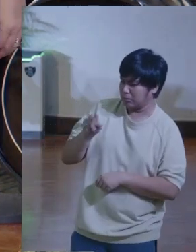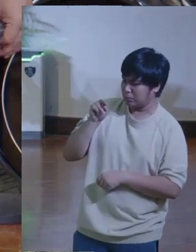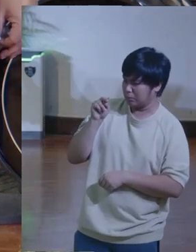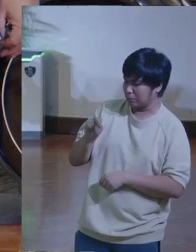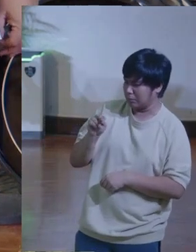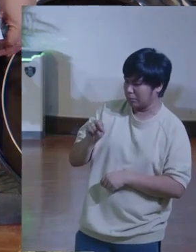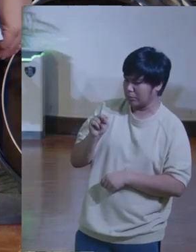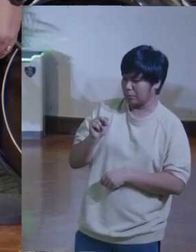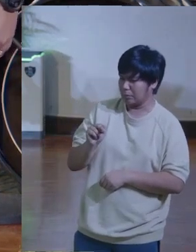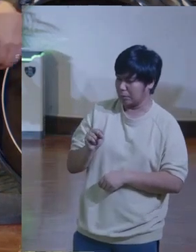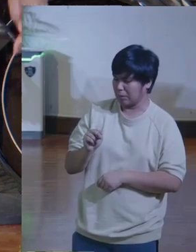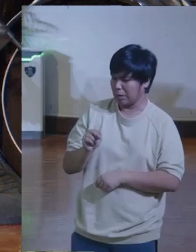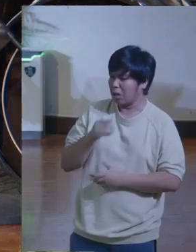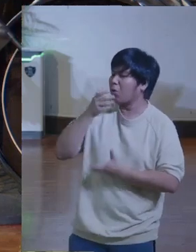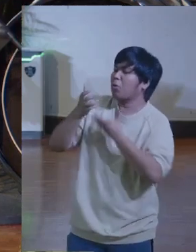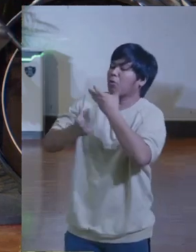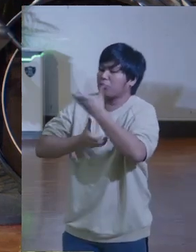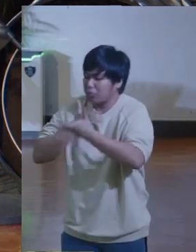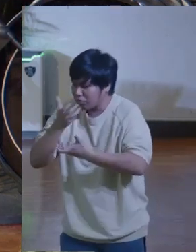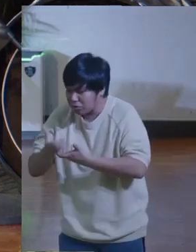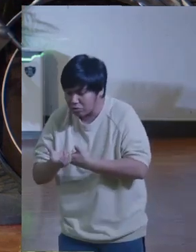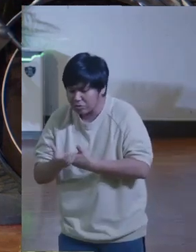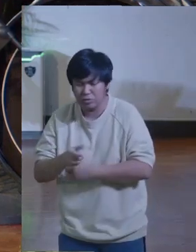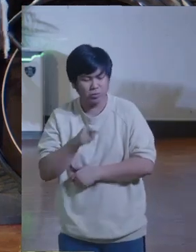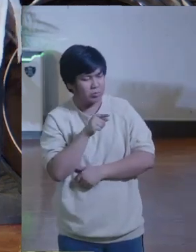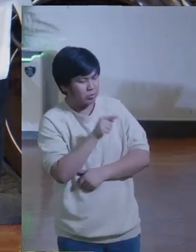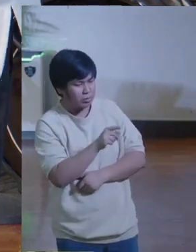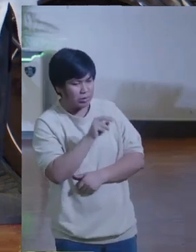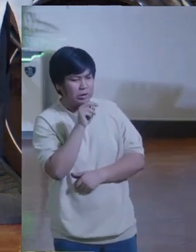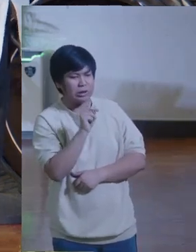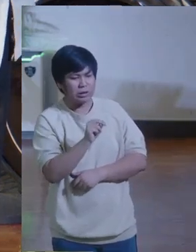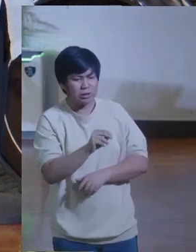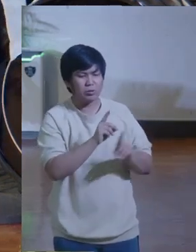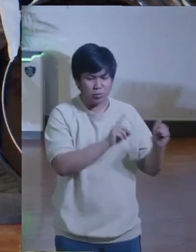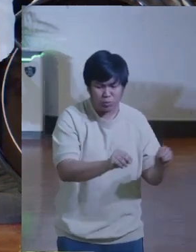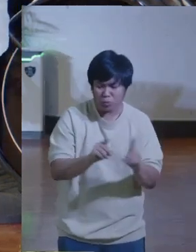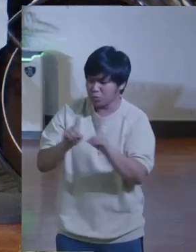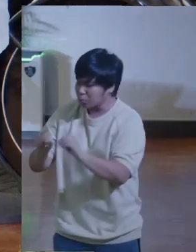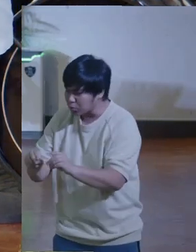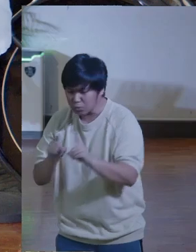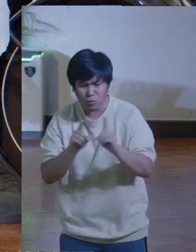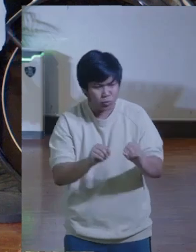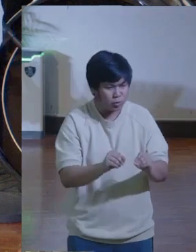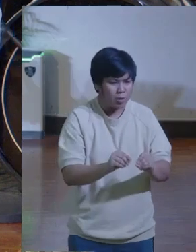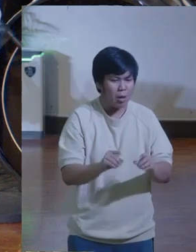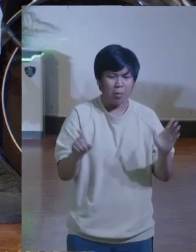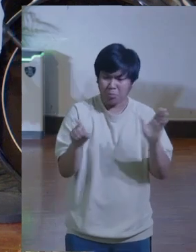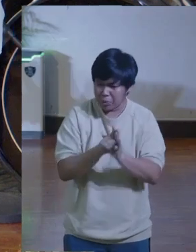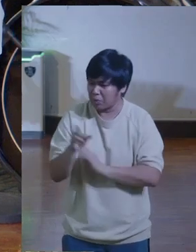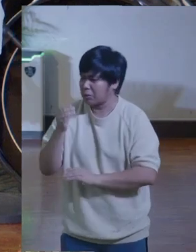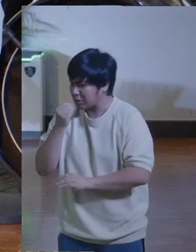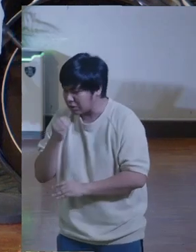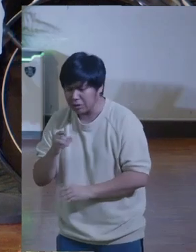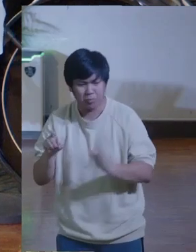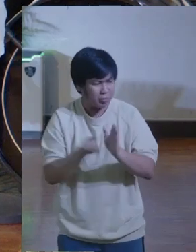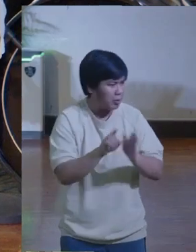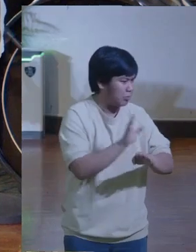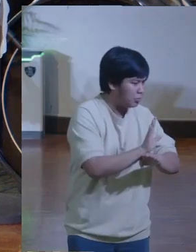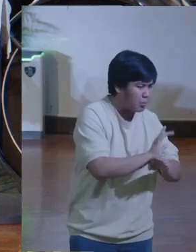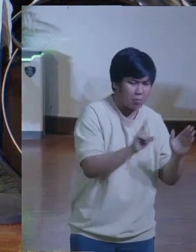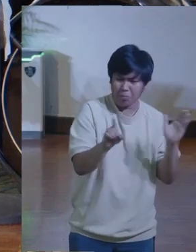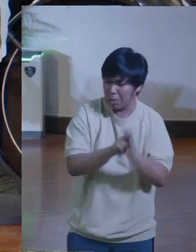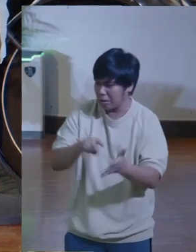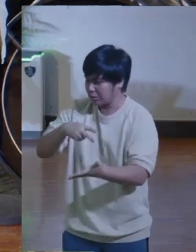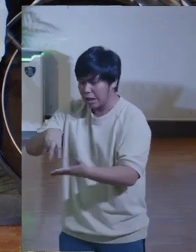ninyong mag-confess. Kailangan ninyong gawin ito, gawin yan, upang kayo ay mapatawad. Wala